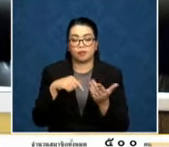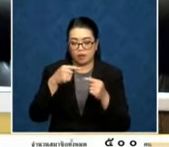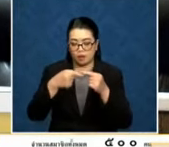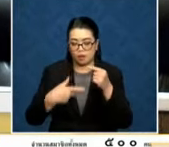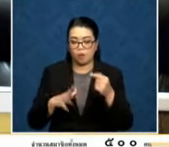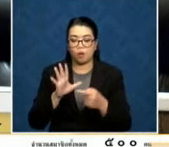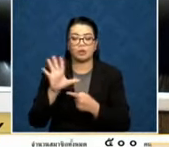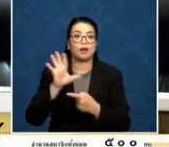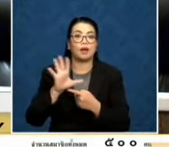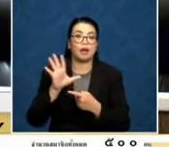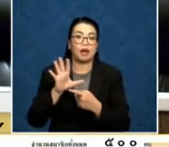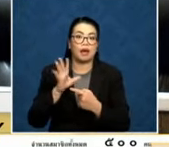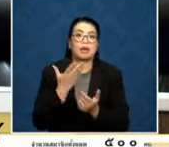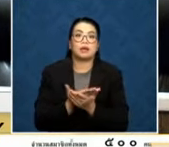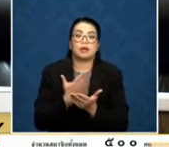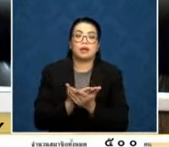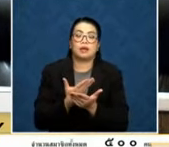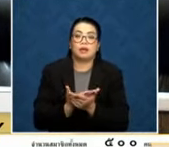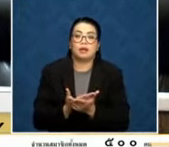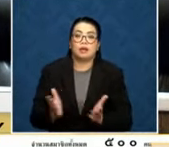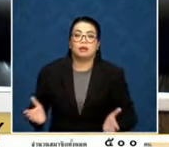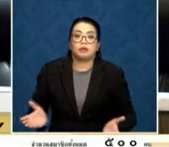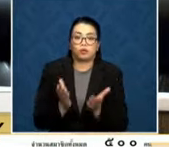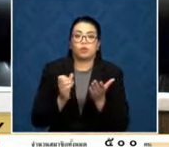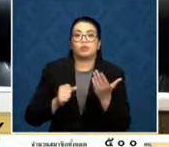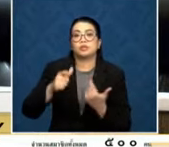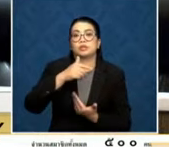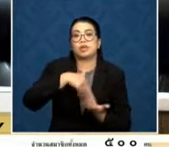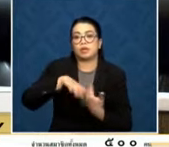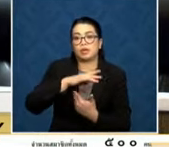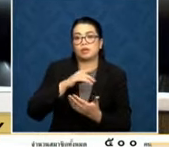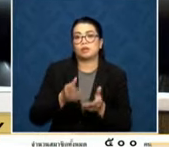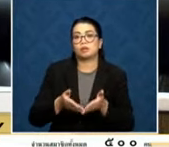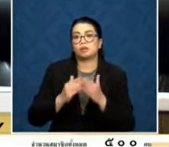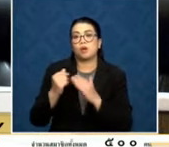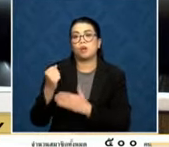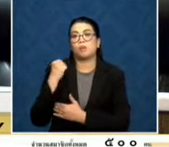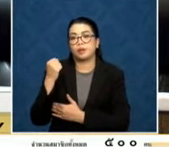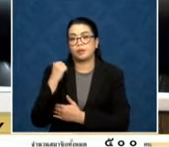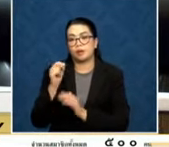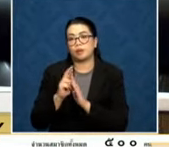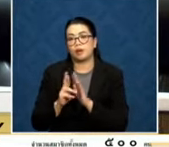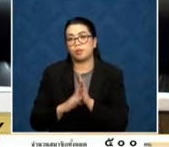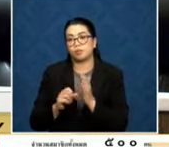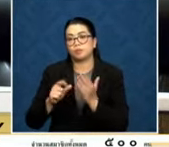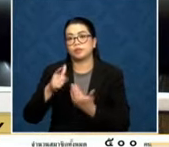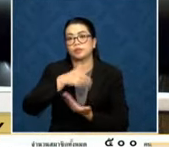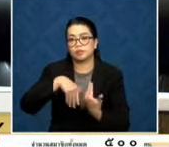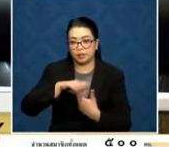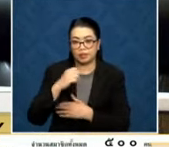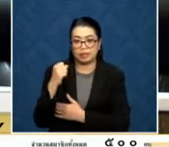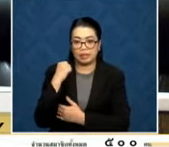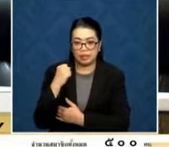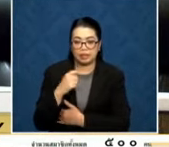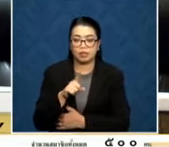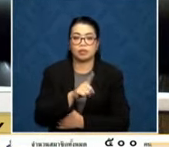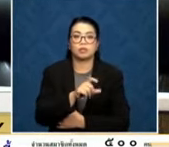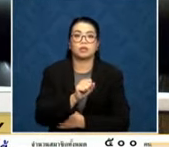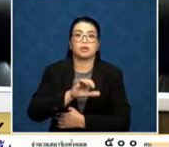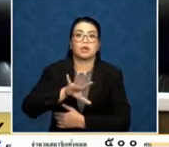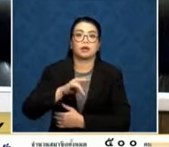เนี่ยที่บอกว่าค่าใช้จ่ายเพื่อการกระตุ้นเศรษฐกิจและสร้างความเข้มแข็งของระบบเศรษฐกิจนะครับ